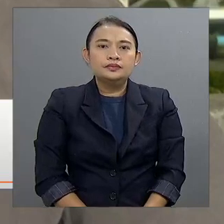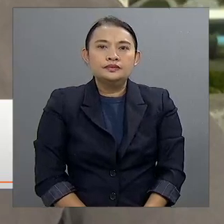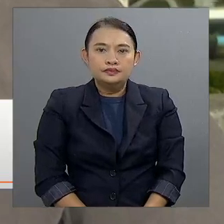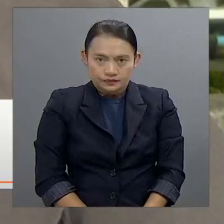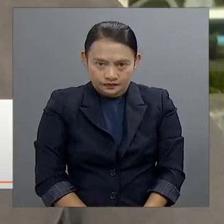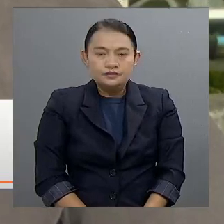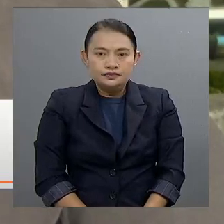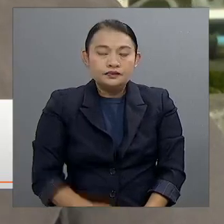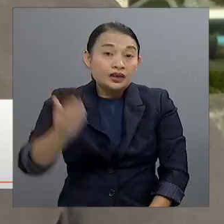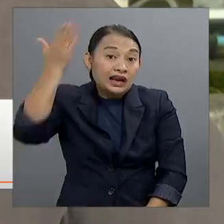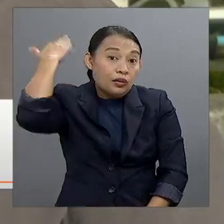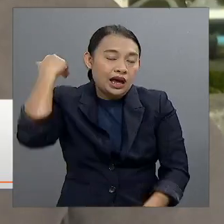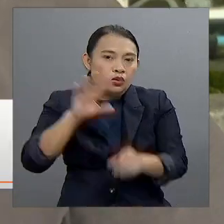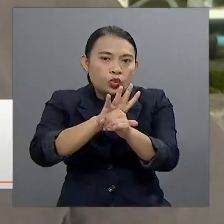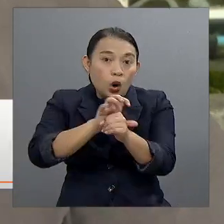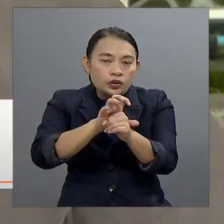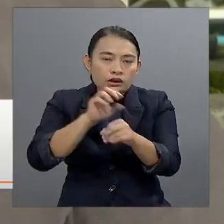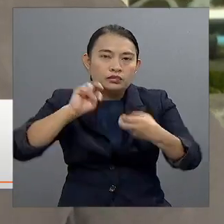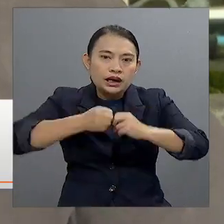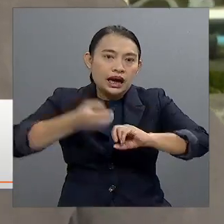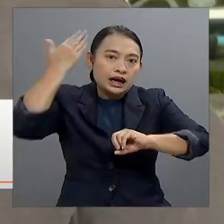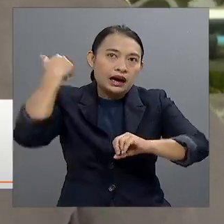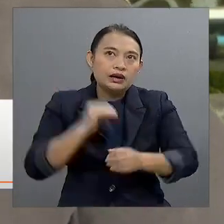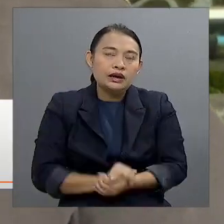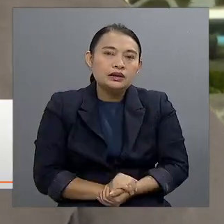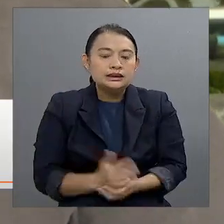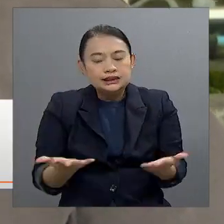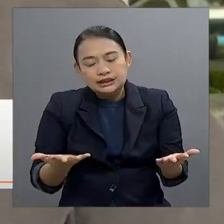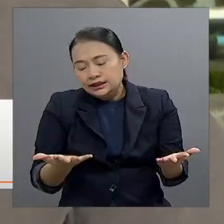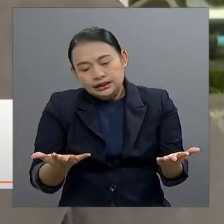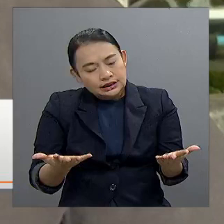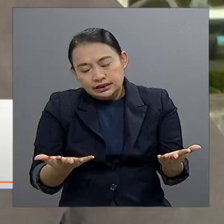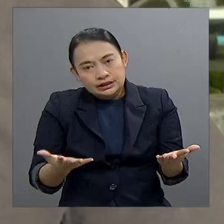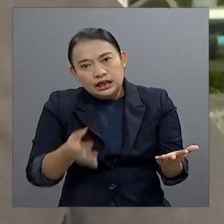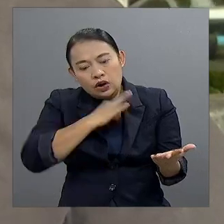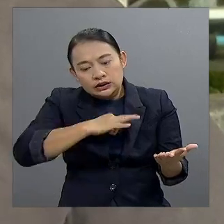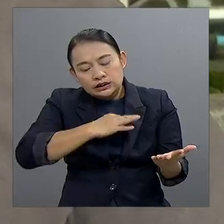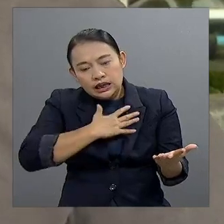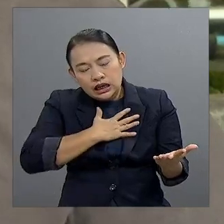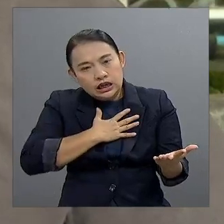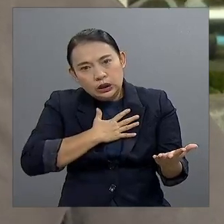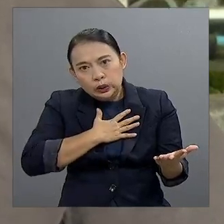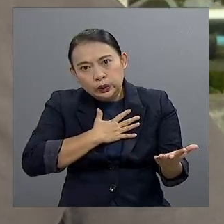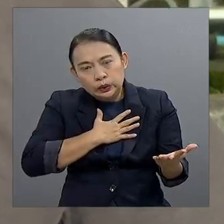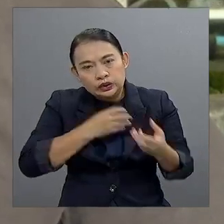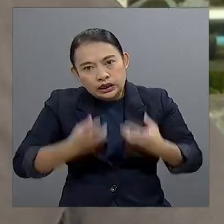นี่ยแผลเรายังไม่หายเลยมาเจอครั้งใหม่แล้วรุนแรงกว่า